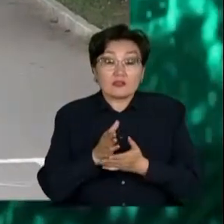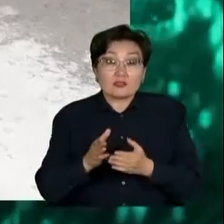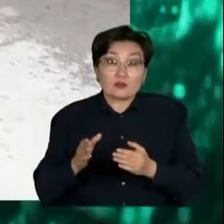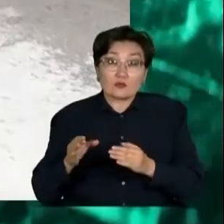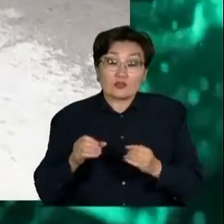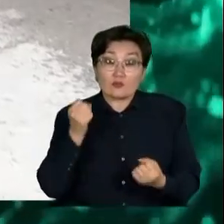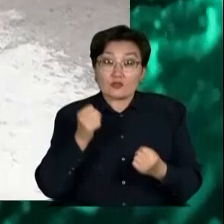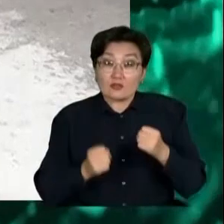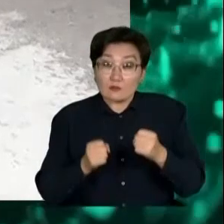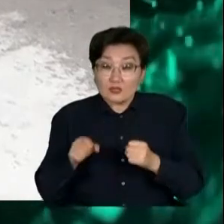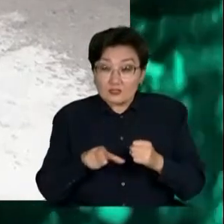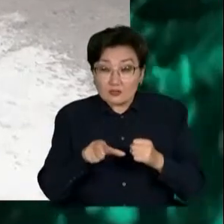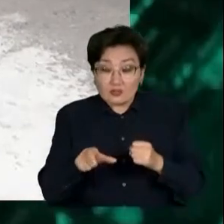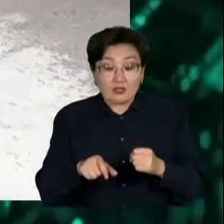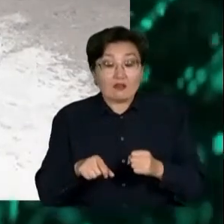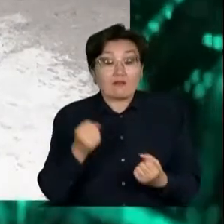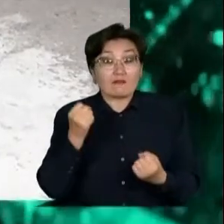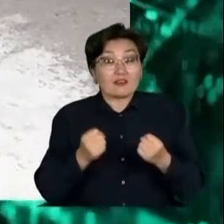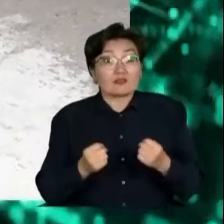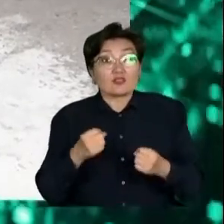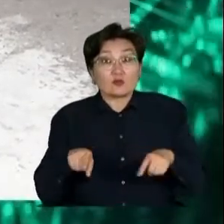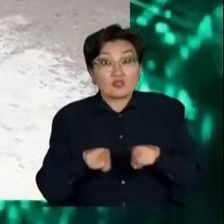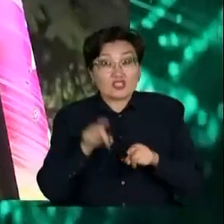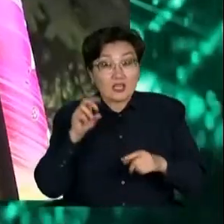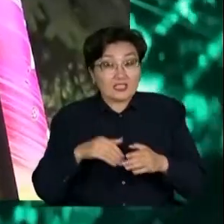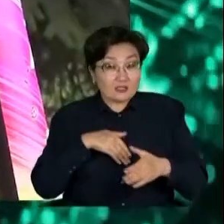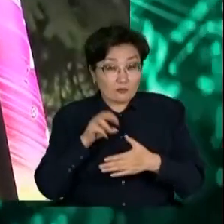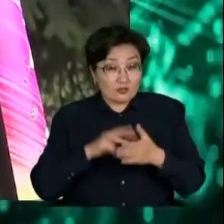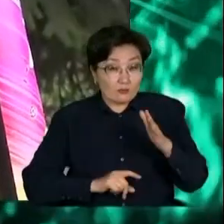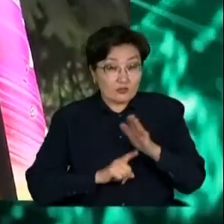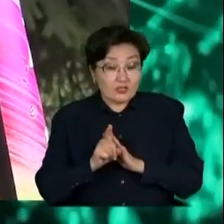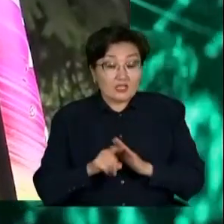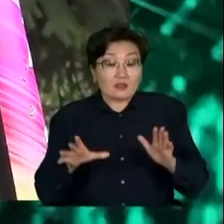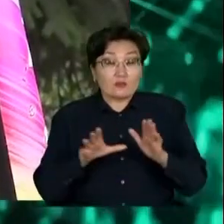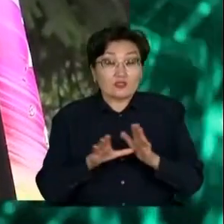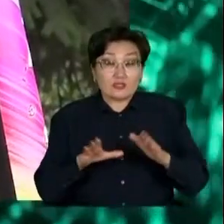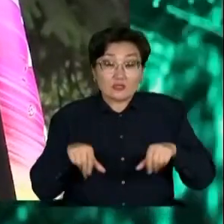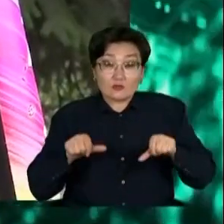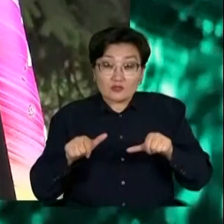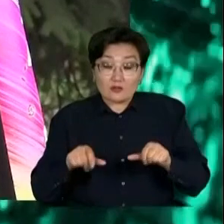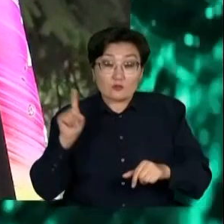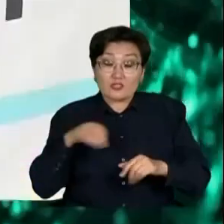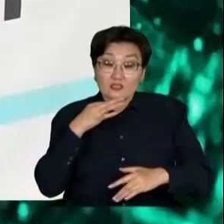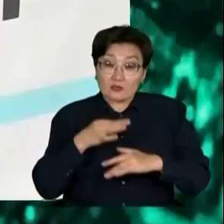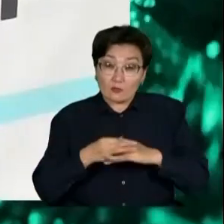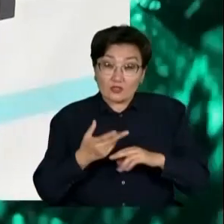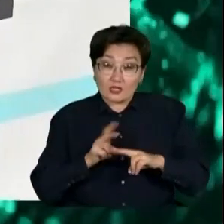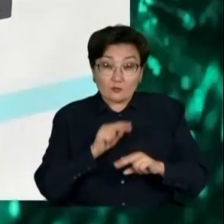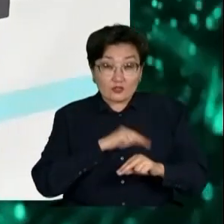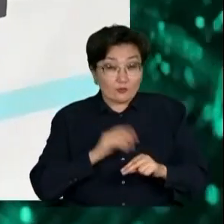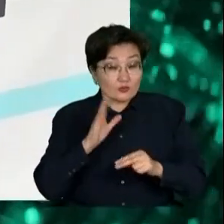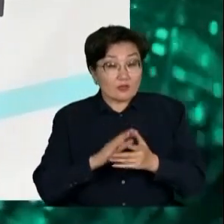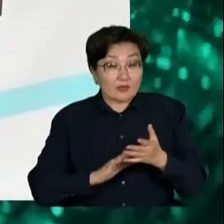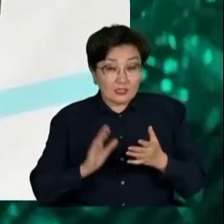часть, водители уже активно штрафуют. С начала года 30 тысяч пользователей электросамокатов привлечены к ответственности, и эта работа